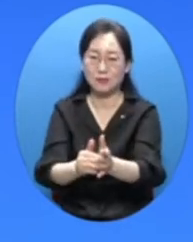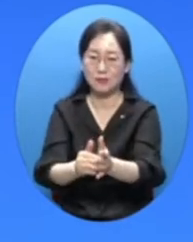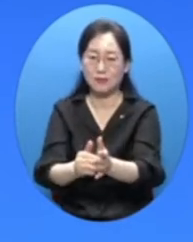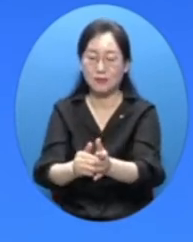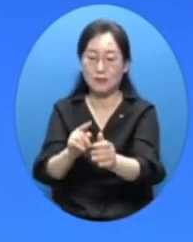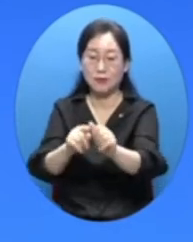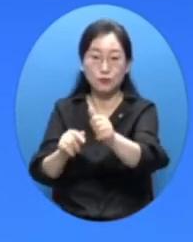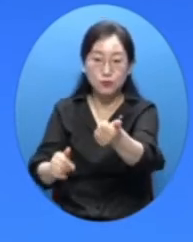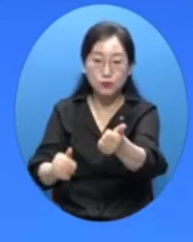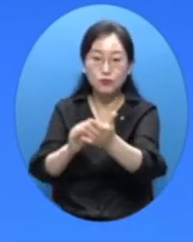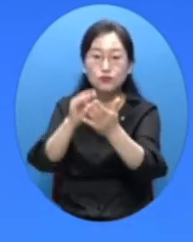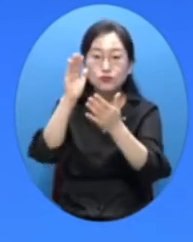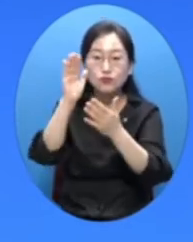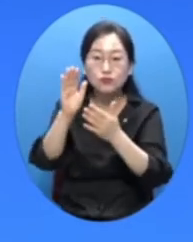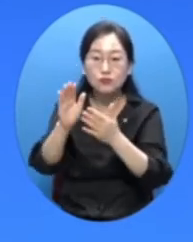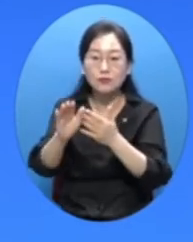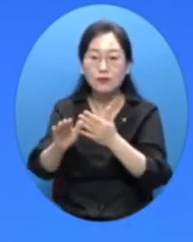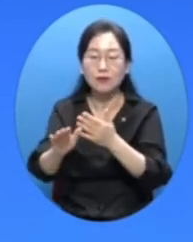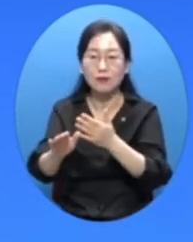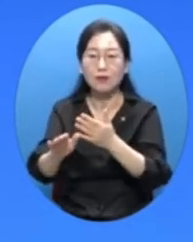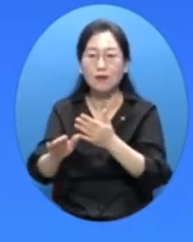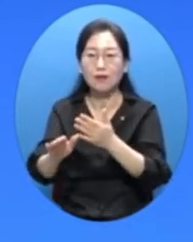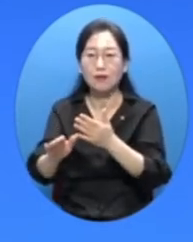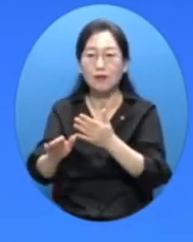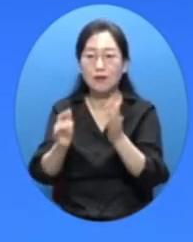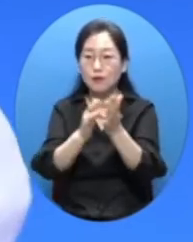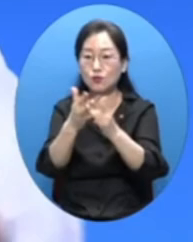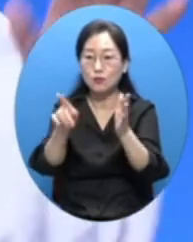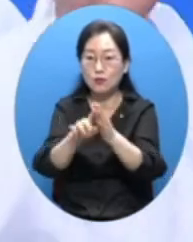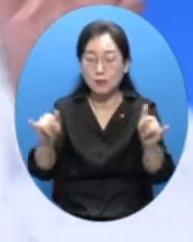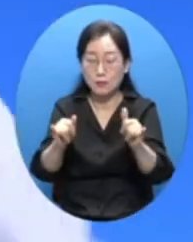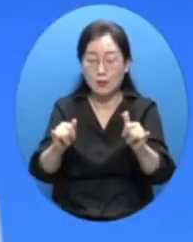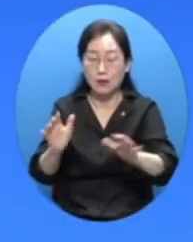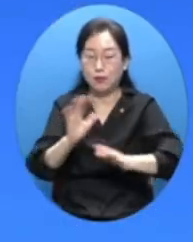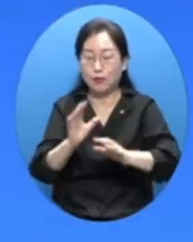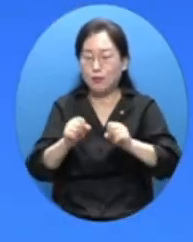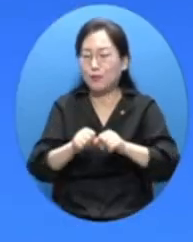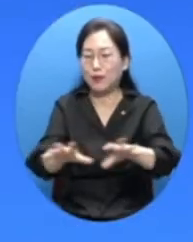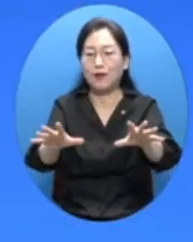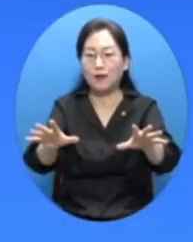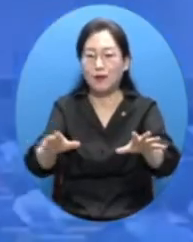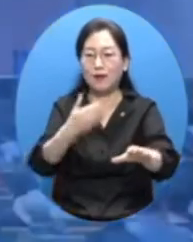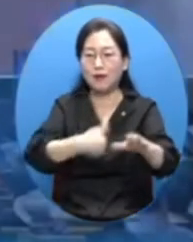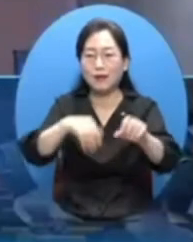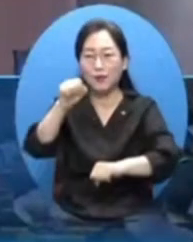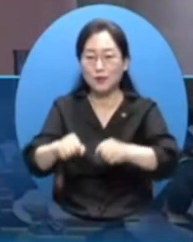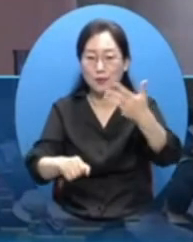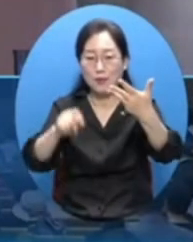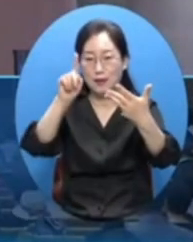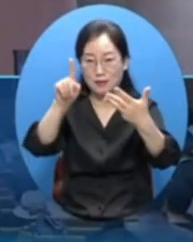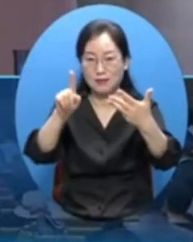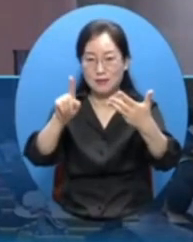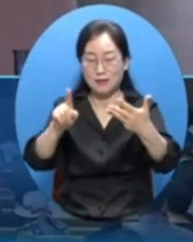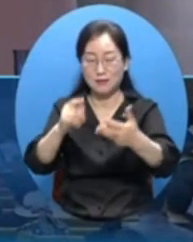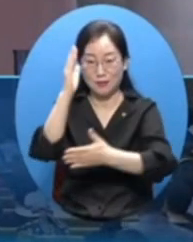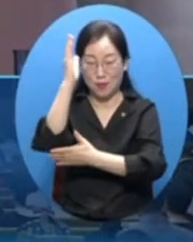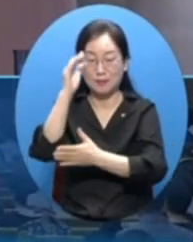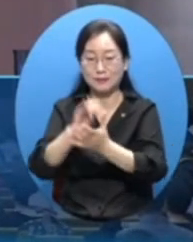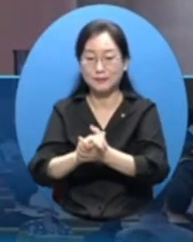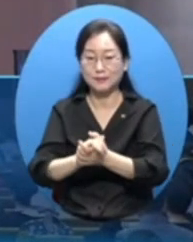그가 죽고 나니까 막 예수님 사람들이 쫙 흩어졌습니다. 사도행전 8장 1절은